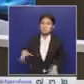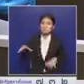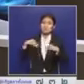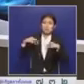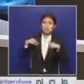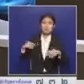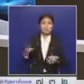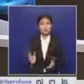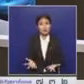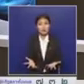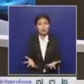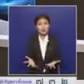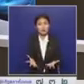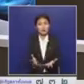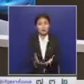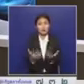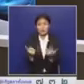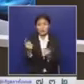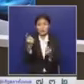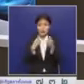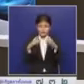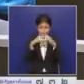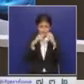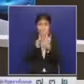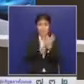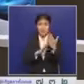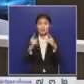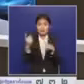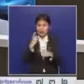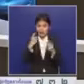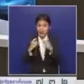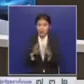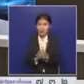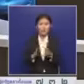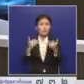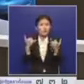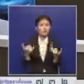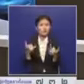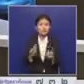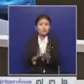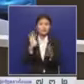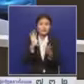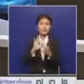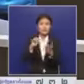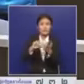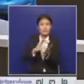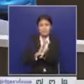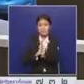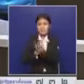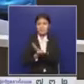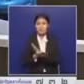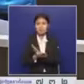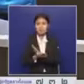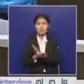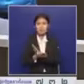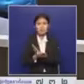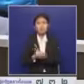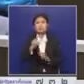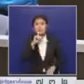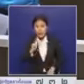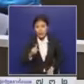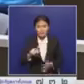คำถามวันนี้คำถามการปฏิรูปมันไม่มีความชัดเจนครับวันนี้ผมถามว่าท่าน